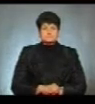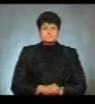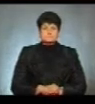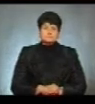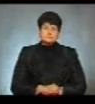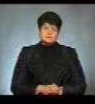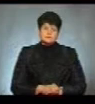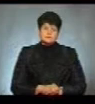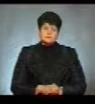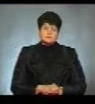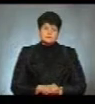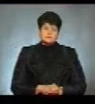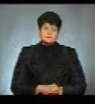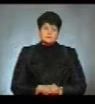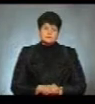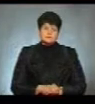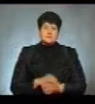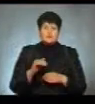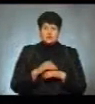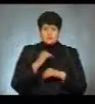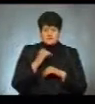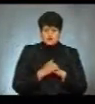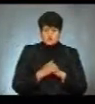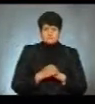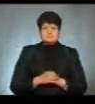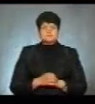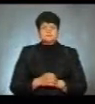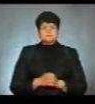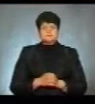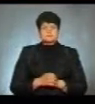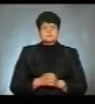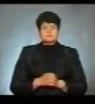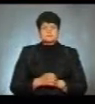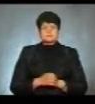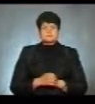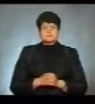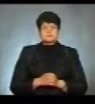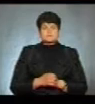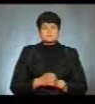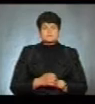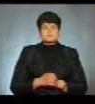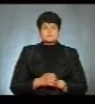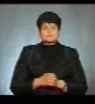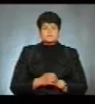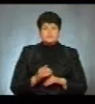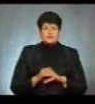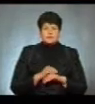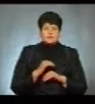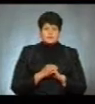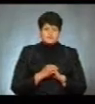Добрий вечір. Так. Алло. Запитуйте, будь ласка. Добрий